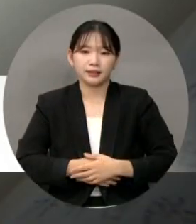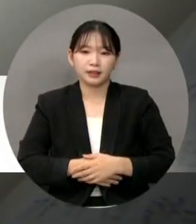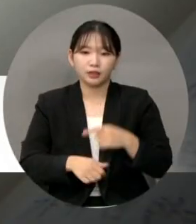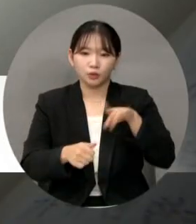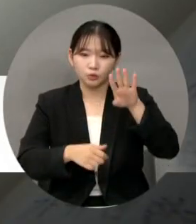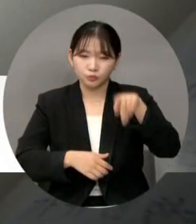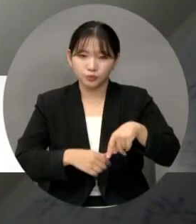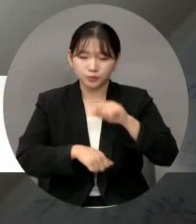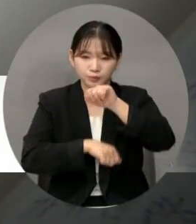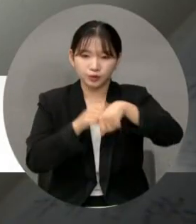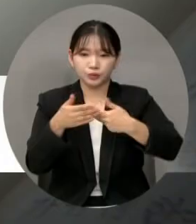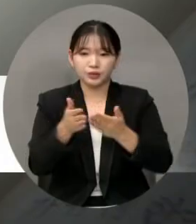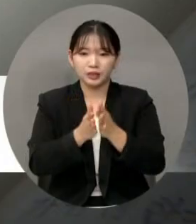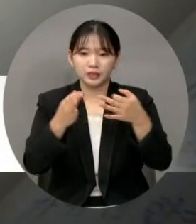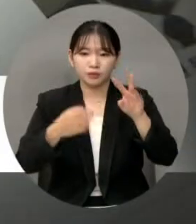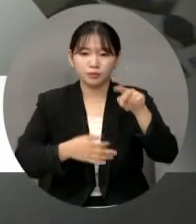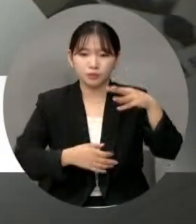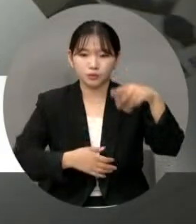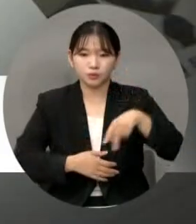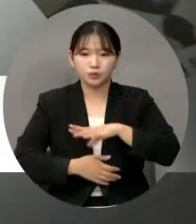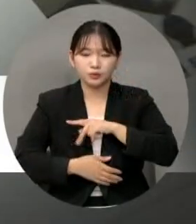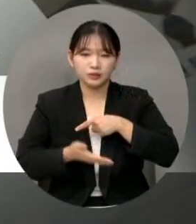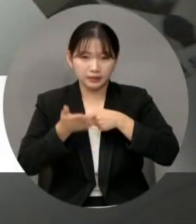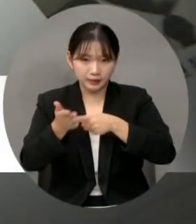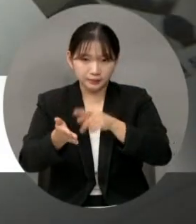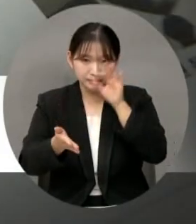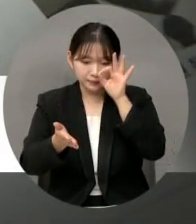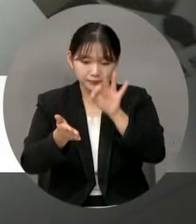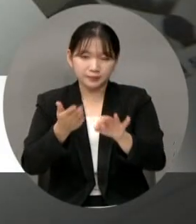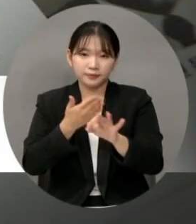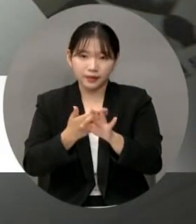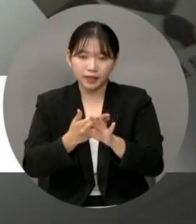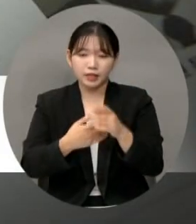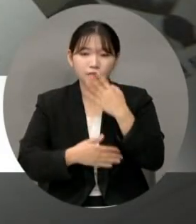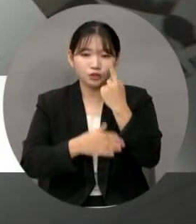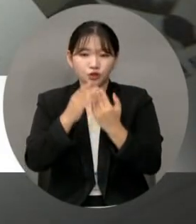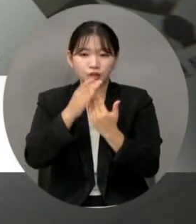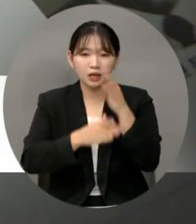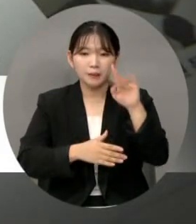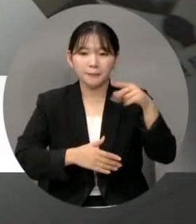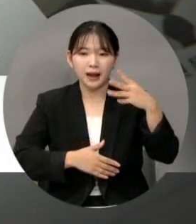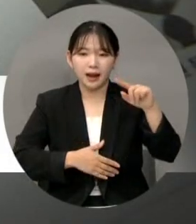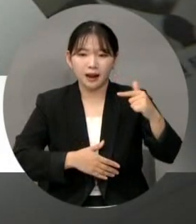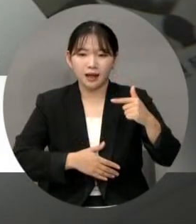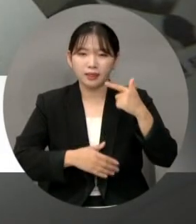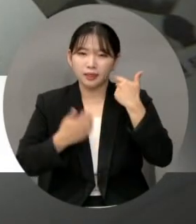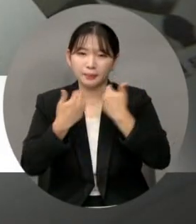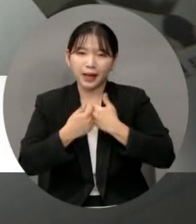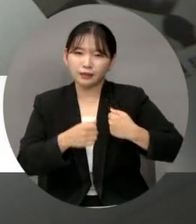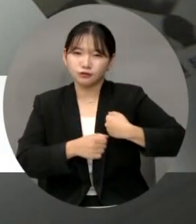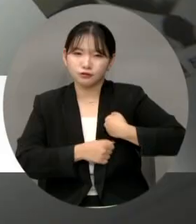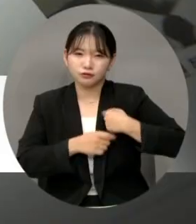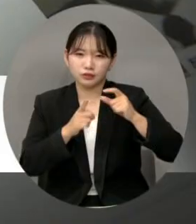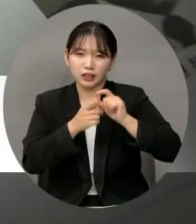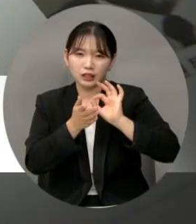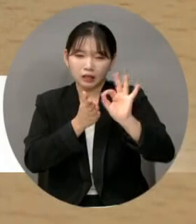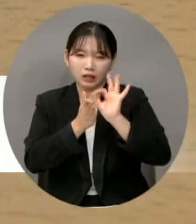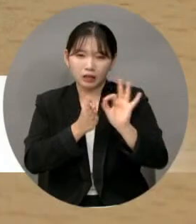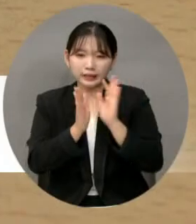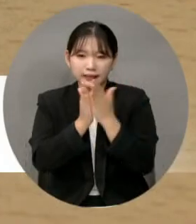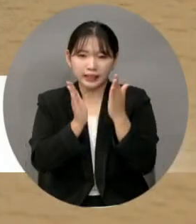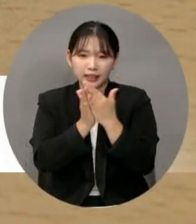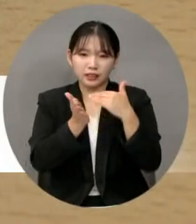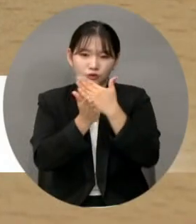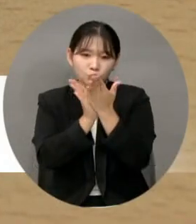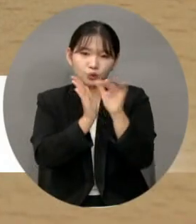교육부가 더불어민주당 김문수 의원실에 제공한 자료를 보면 여순 사건을 반란 반군 등으로 표현한 교과서